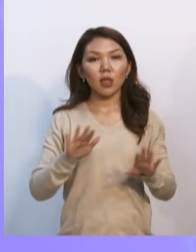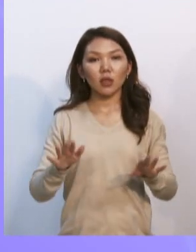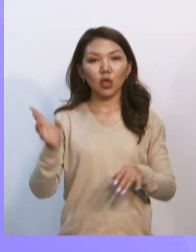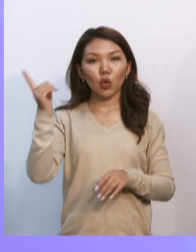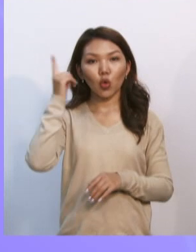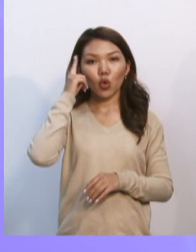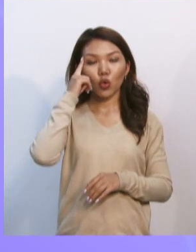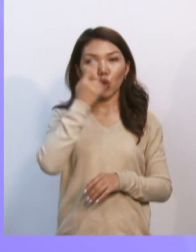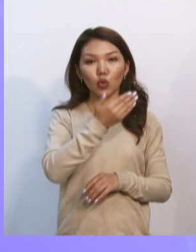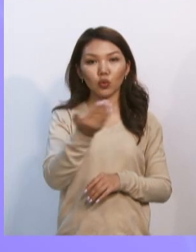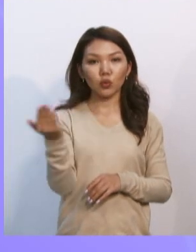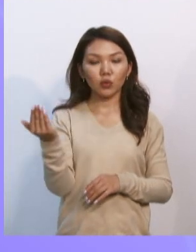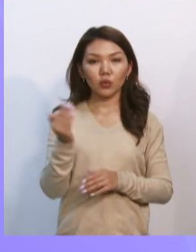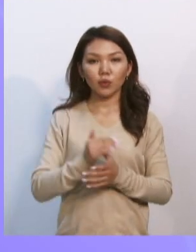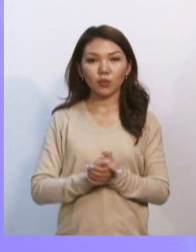Ойлоноуз.